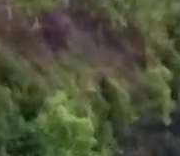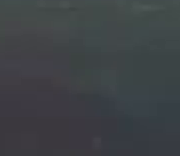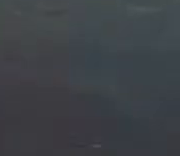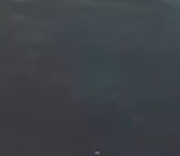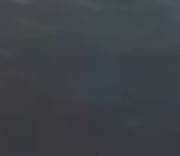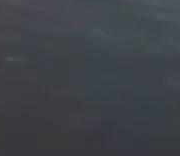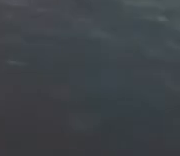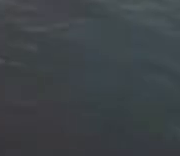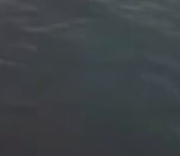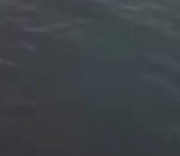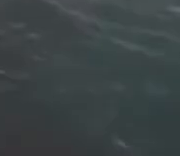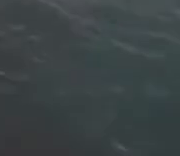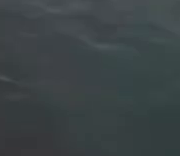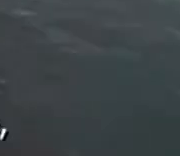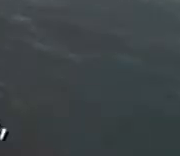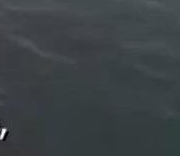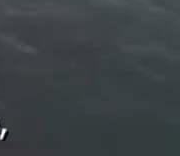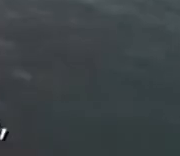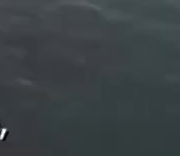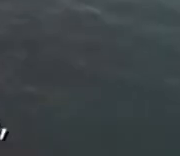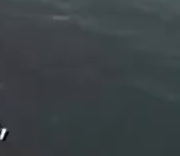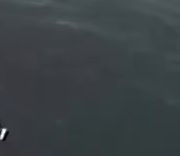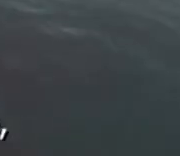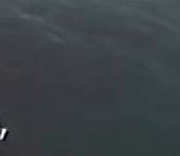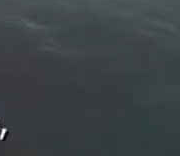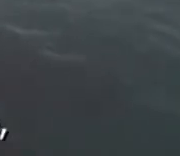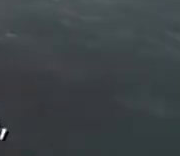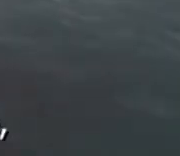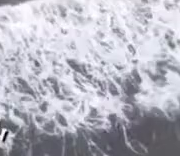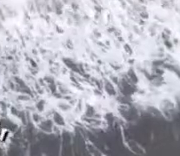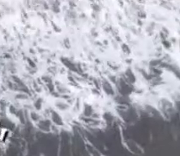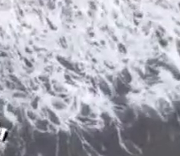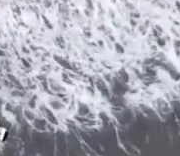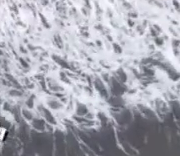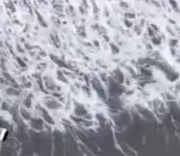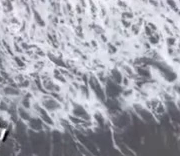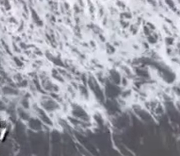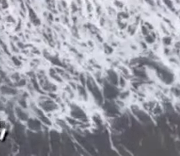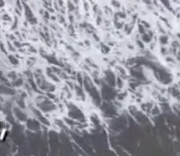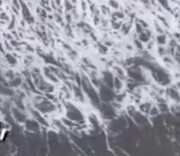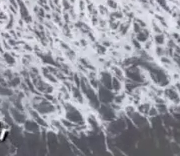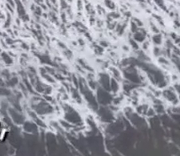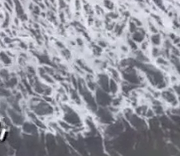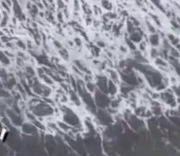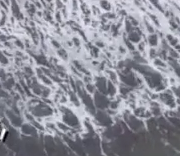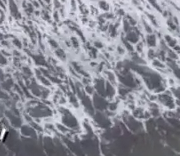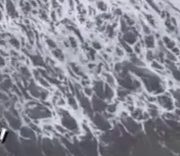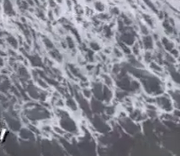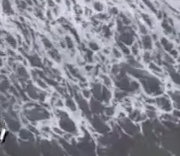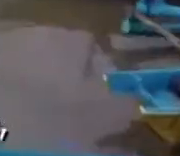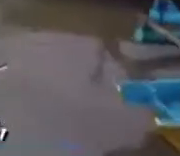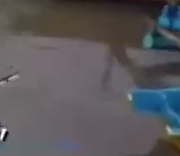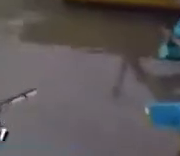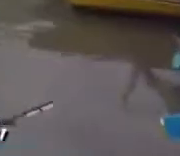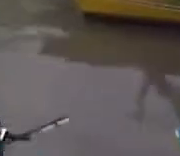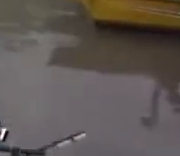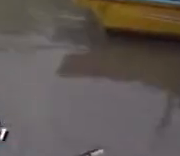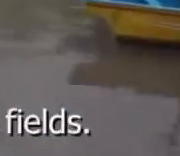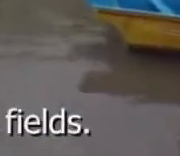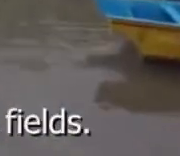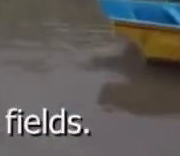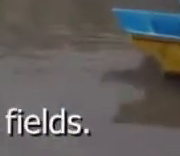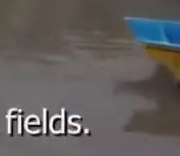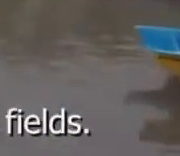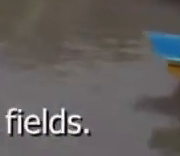dengan 11 derajat lintang selatan dan 95 derajat bujur timur sampai dengan 141 derajat bujur